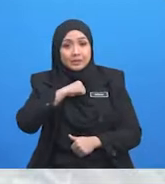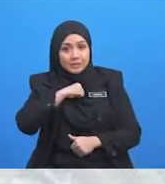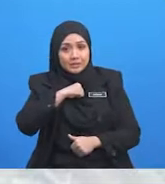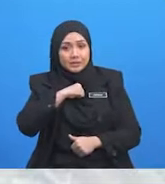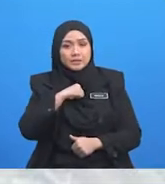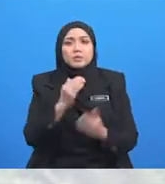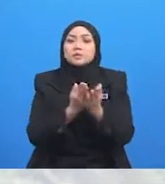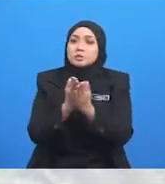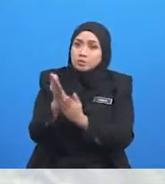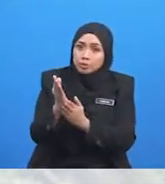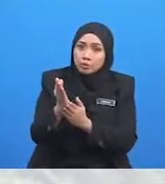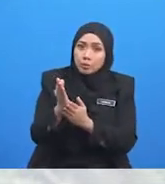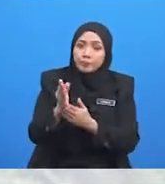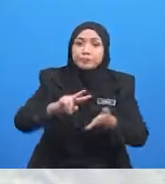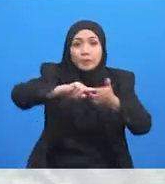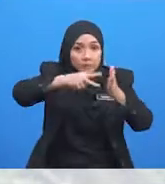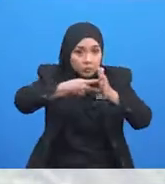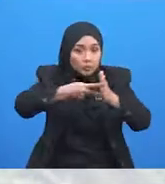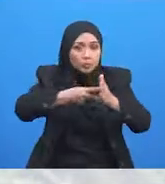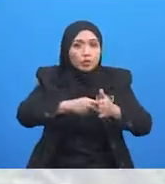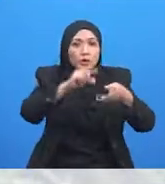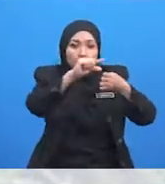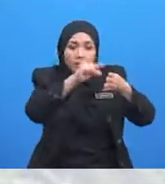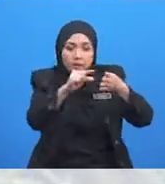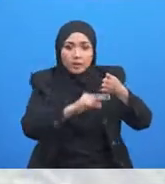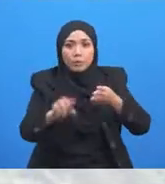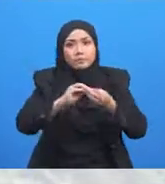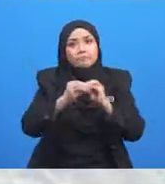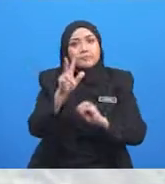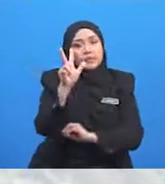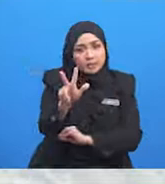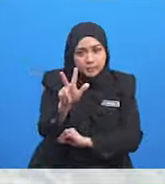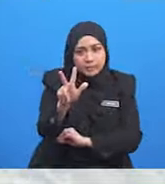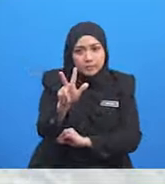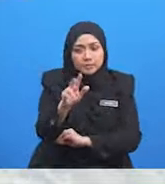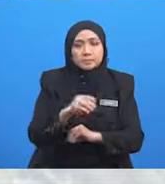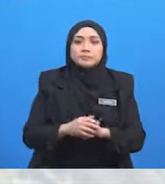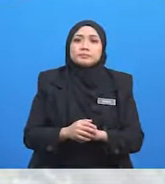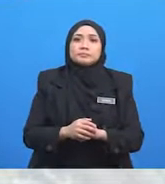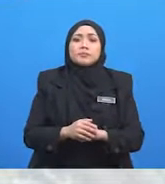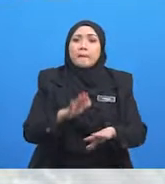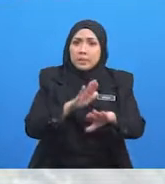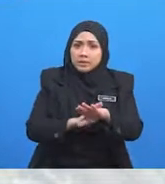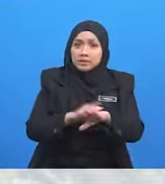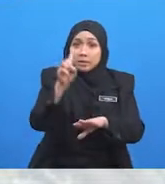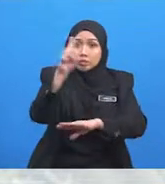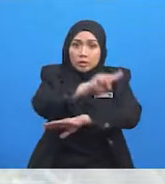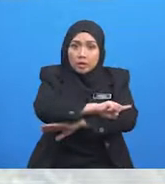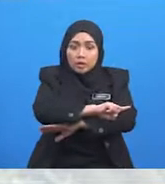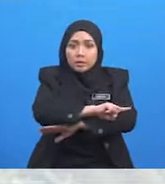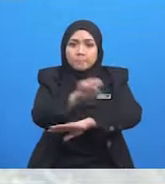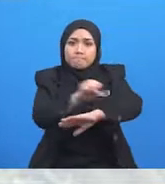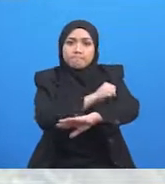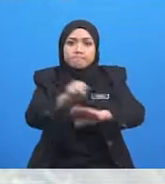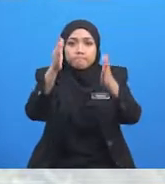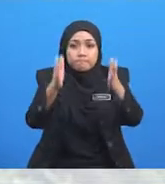Seterusnya, maksud rangkap ketiga sajak ini pula ialah pada suatu hari,